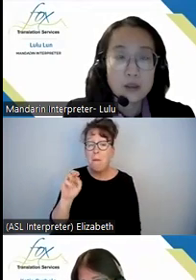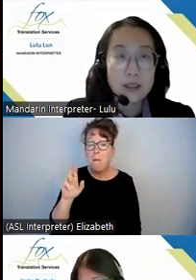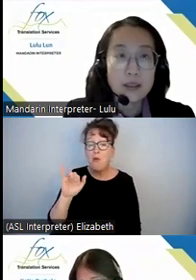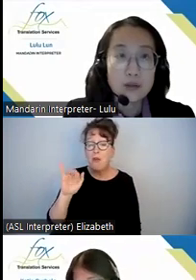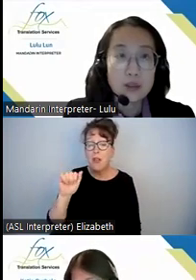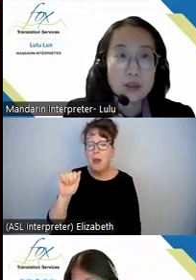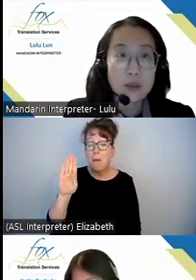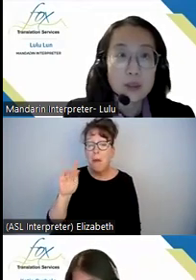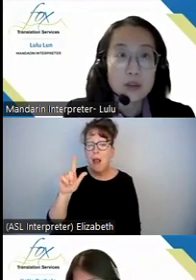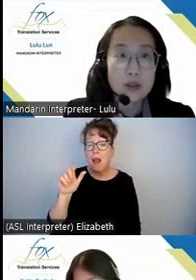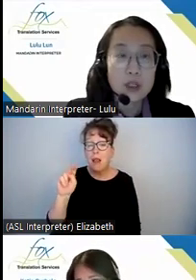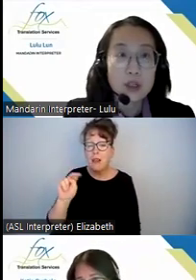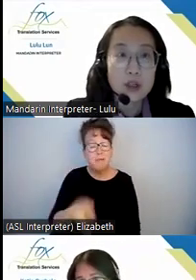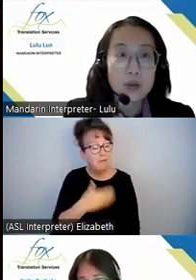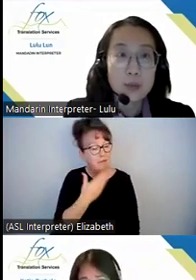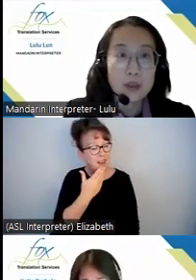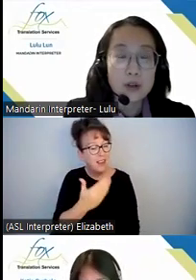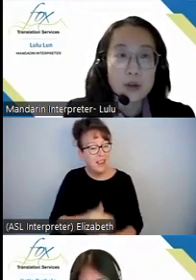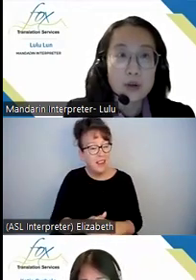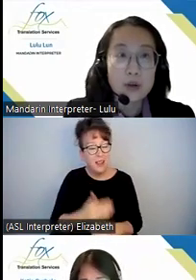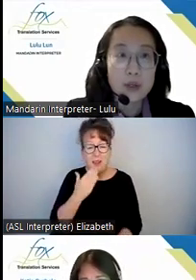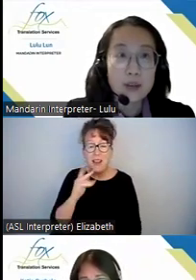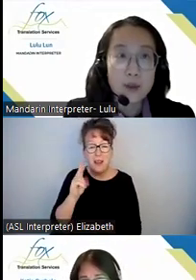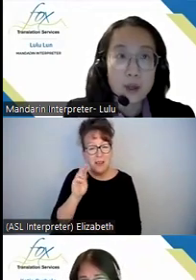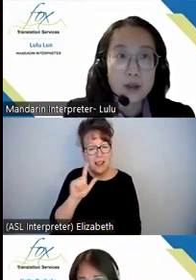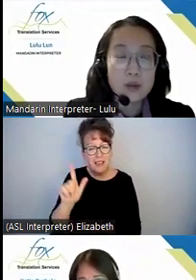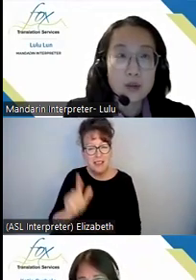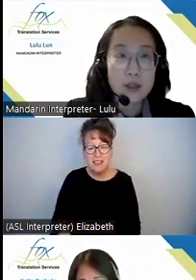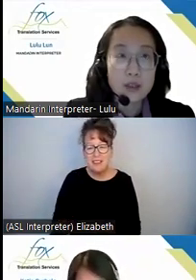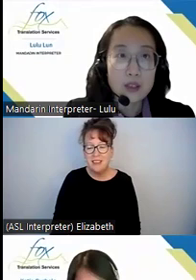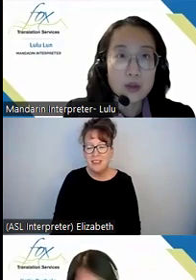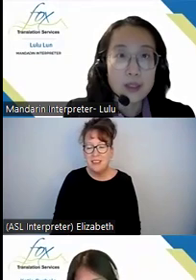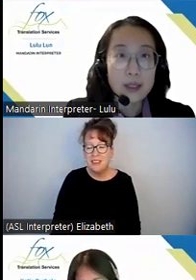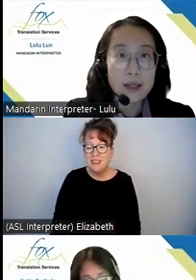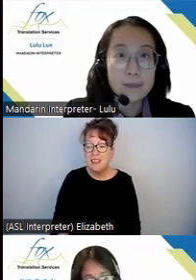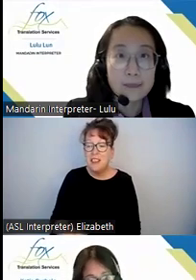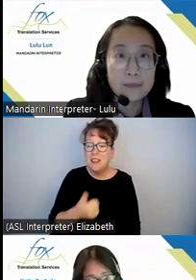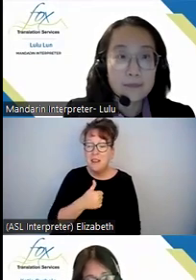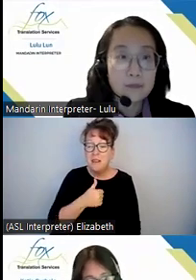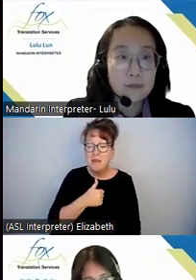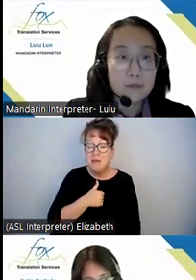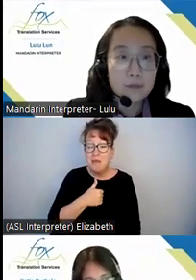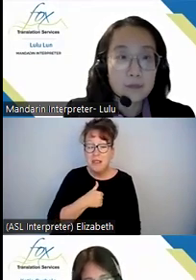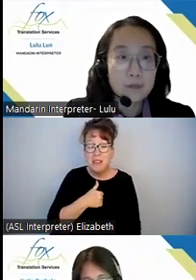viên của hội đồng để camera trong suốt cuộc buổi hôm nay. Cảm ơn hội đồng.